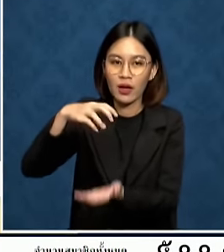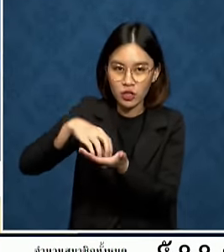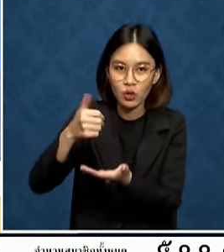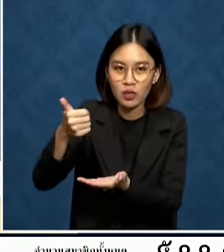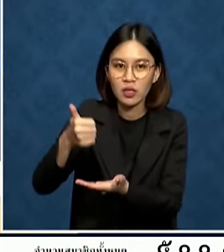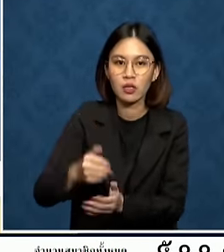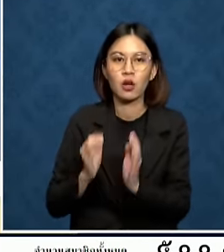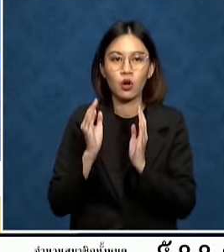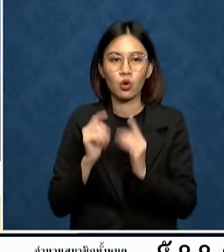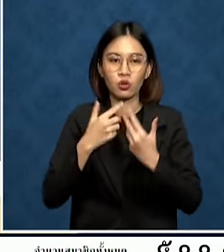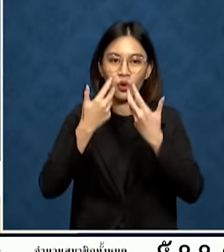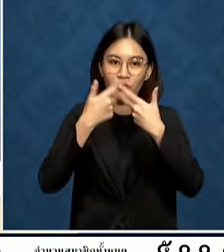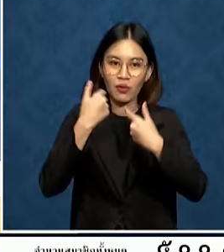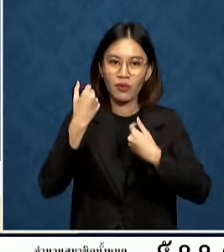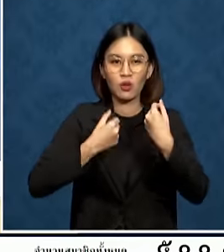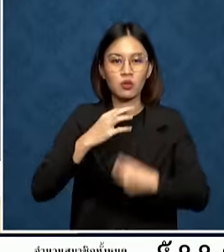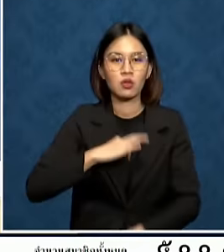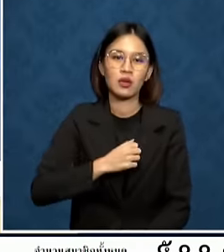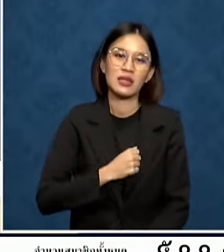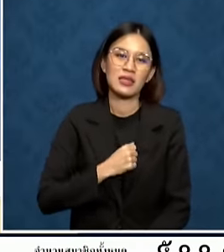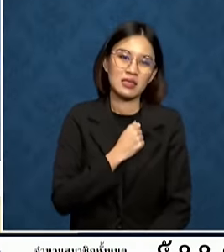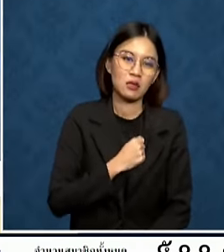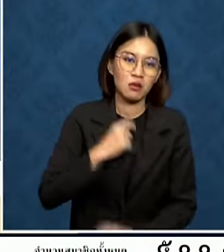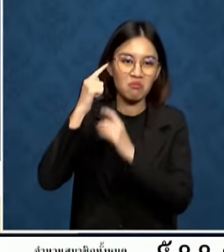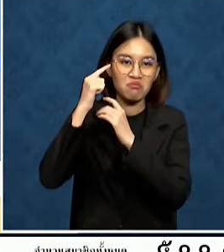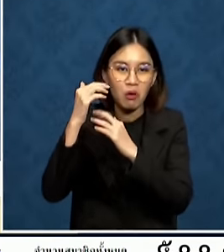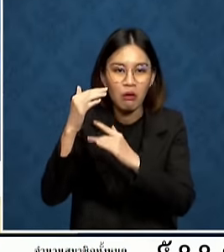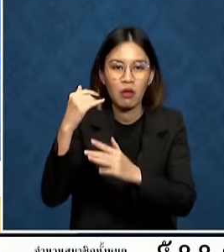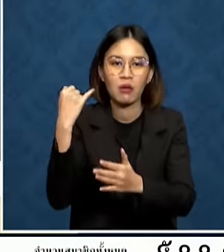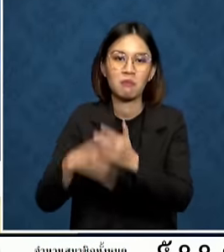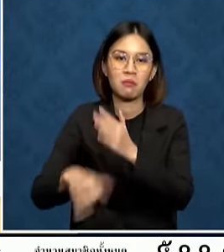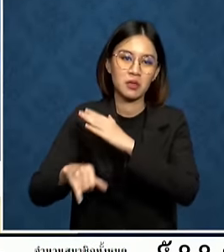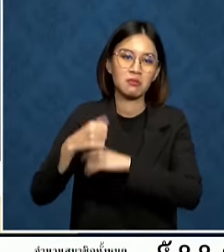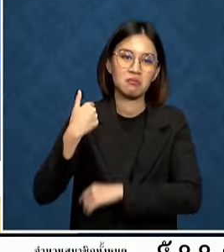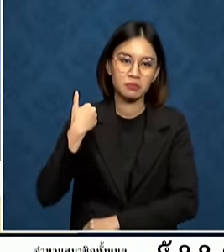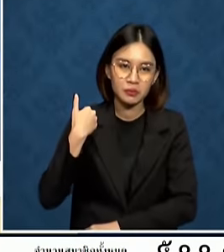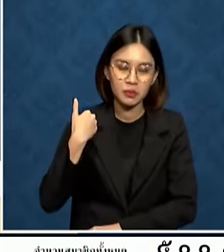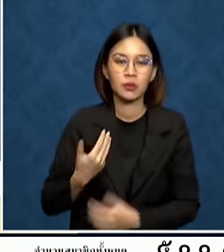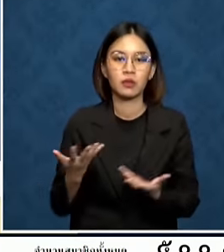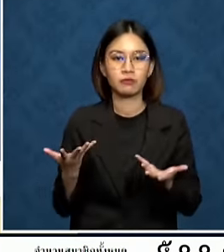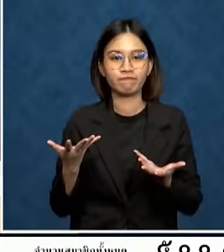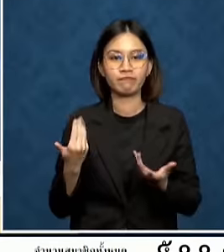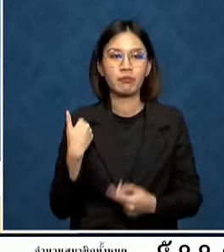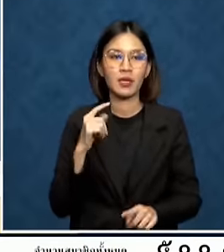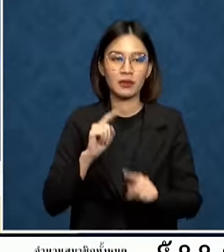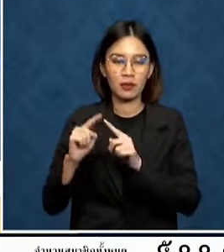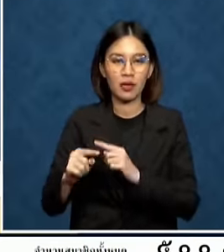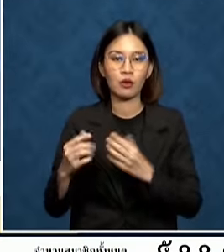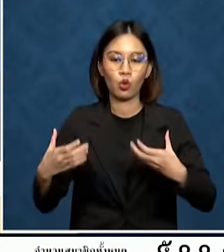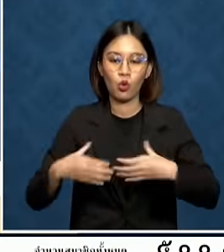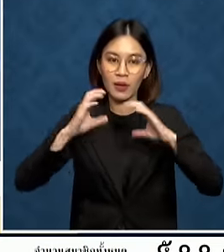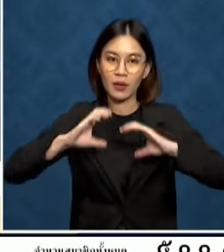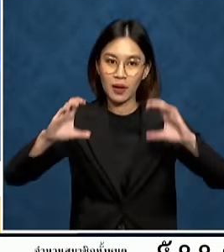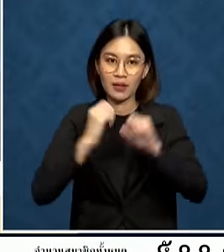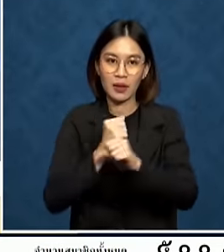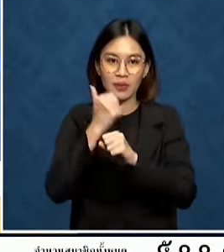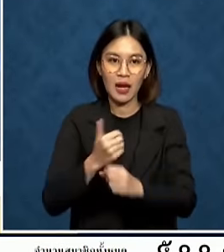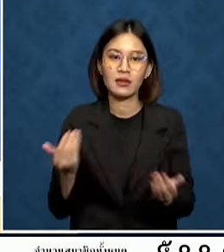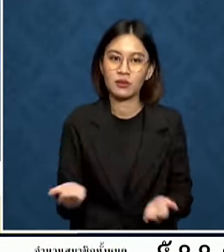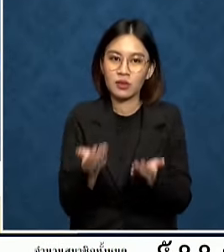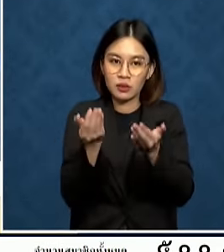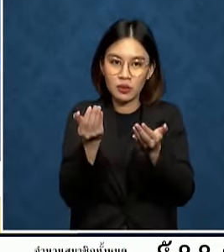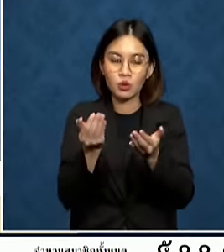ว่าคนในอุตสาหกรรมยานยนต์เเสียใจแล้วก็ผิดหวังกับคำตอบท่านมากๆนะครับท่านประธานครับจริงๆมีหลายอย่างที่รัฐบาลทำได้เพื่อสนับสนุนการเปลี่ยนผ่านนะ